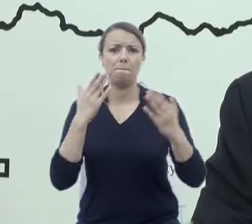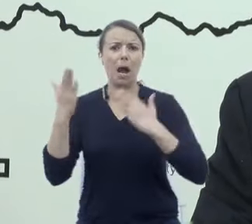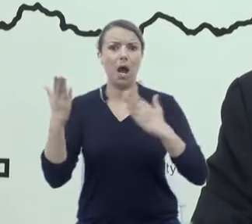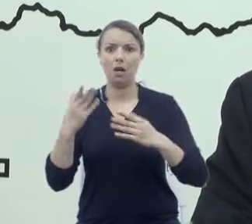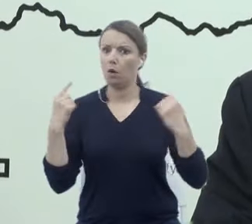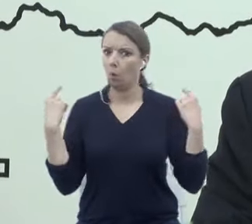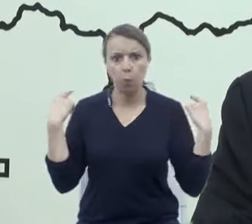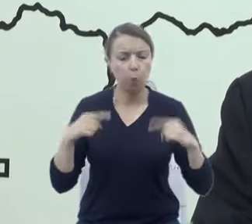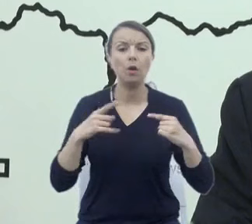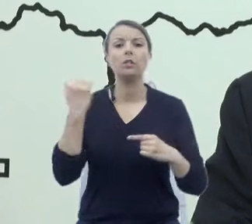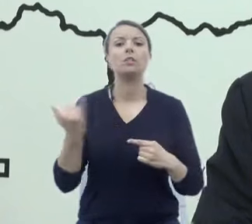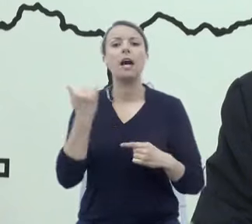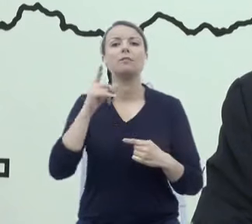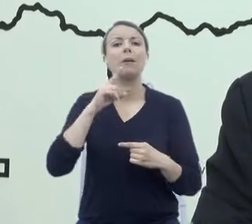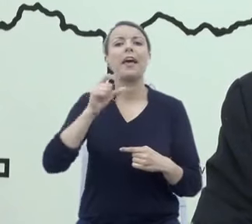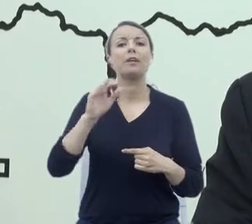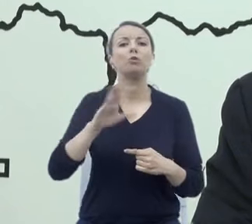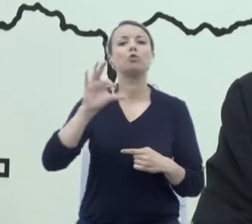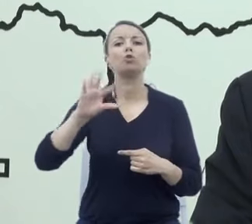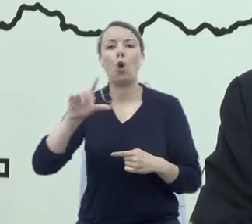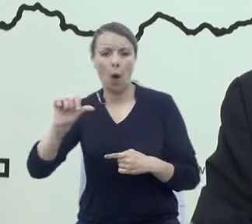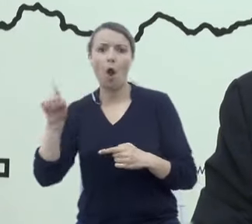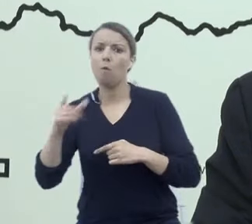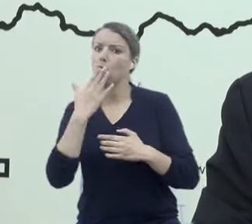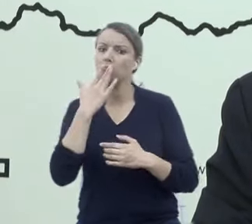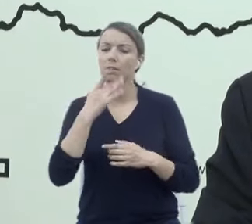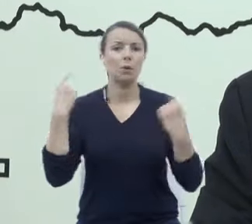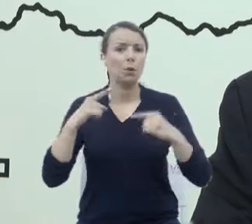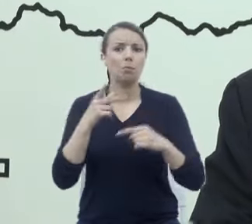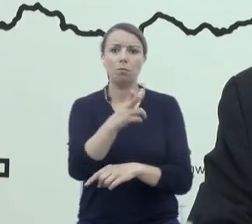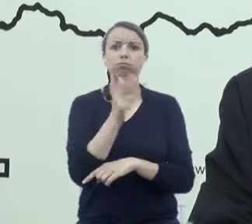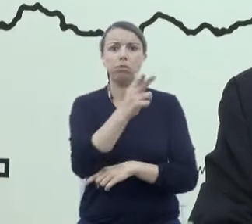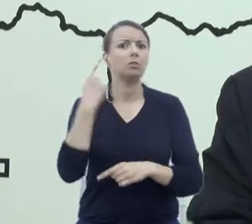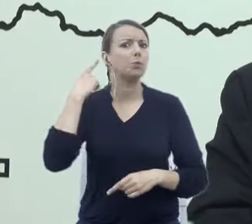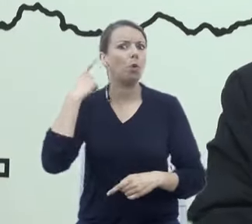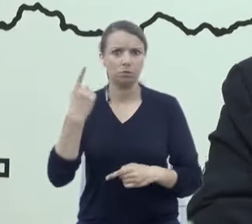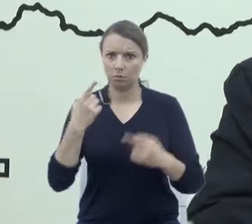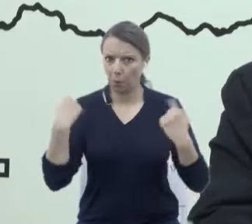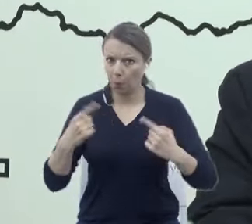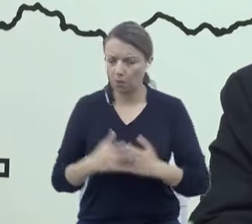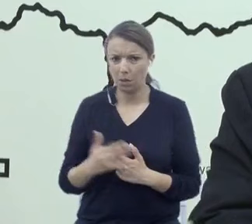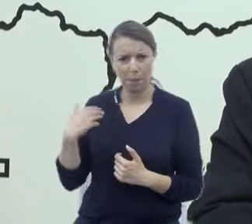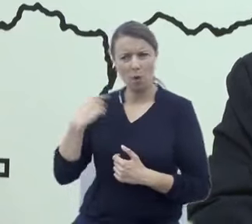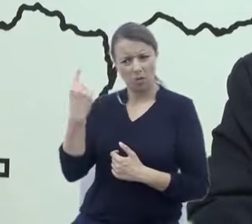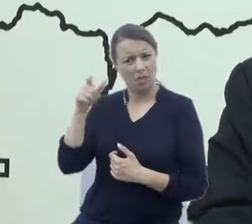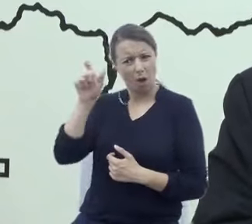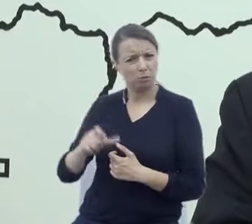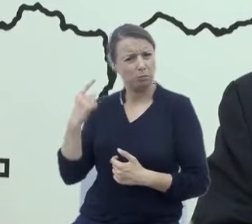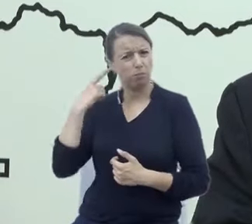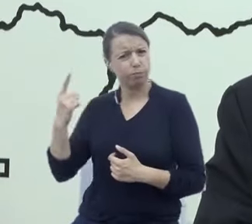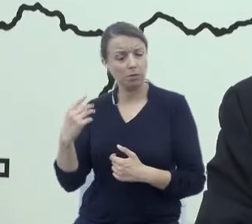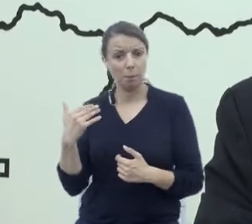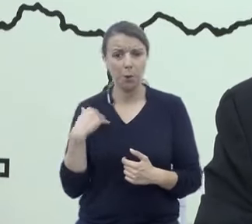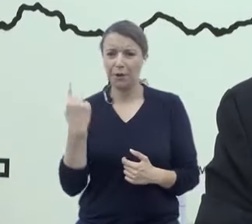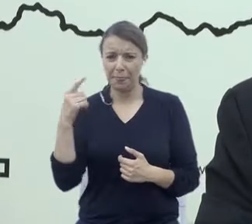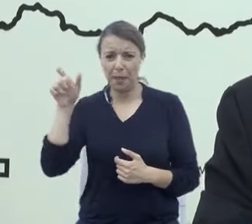Nie ma ani jednej relacji, żeby ktoś słyszał strzały. Ale też nie ma. Jedna jest. Ale to była jakaś późna. Nie z jedna tego